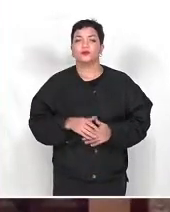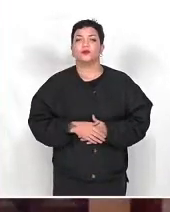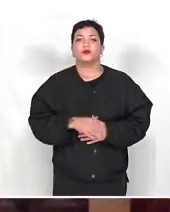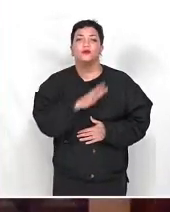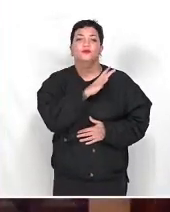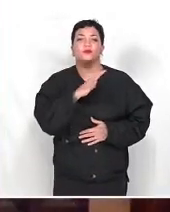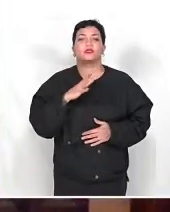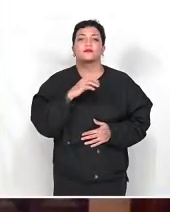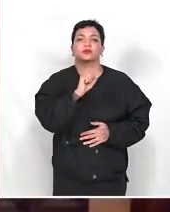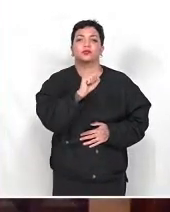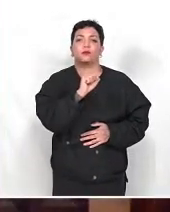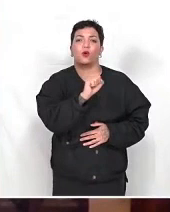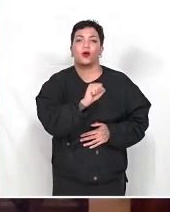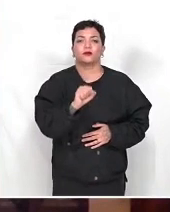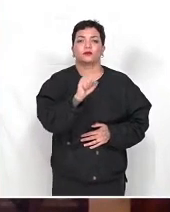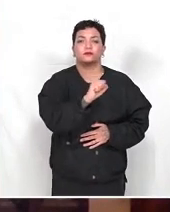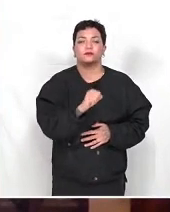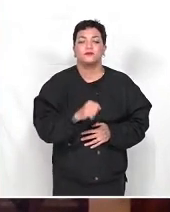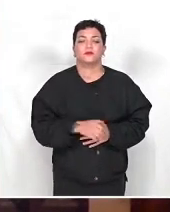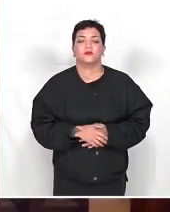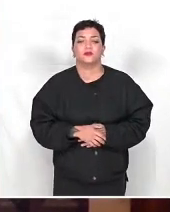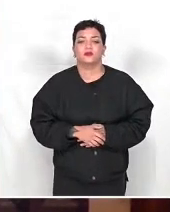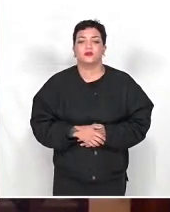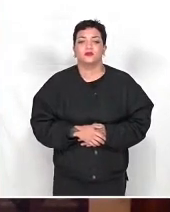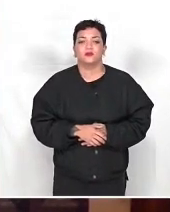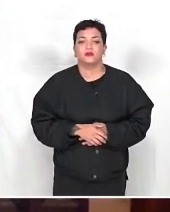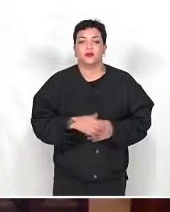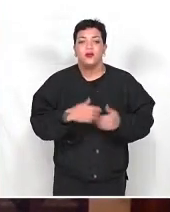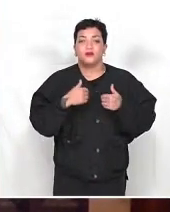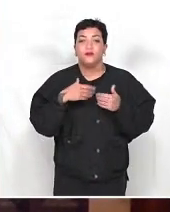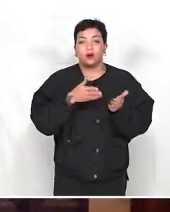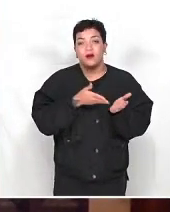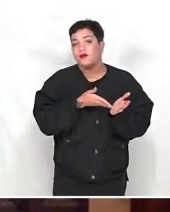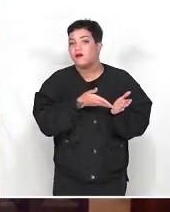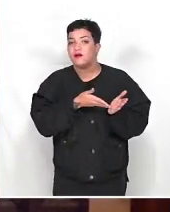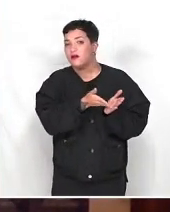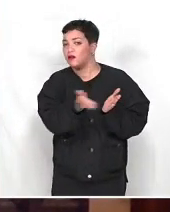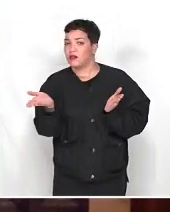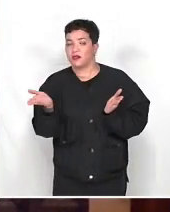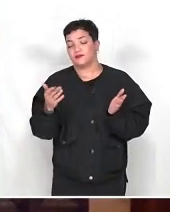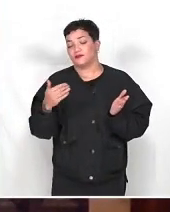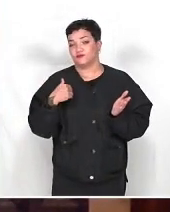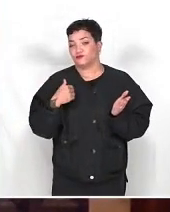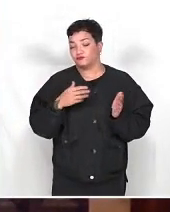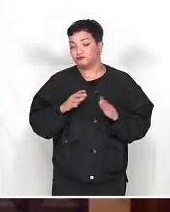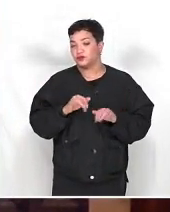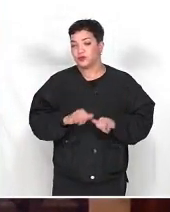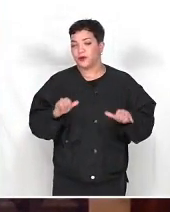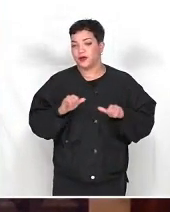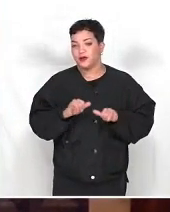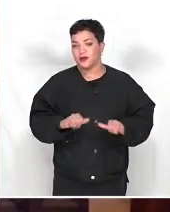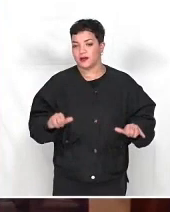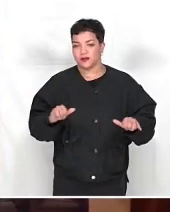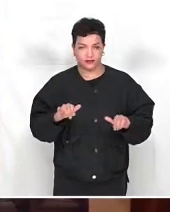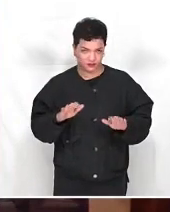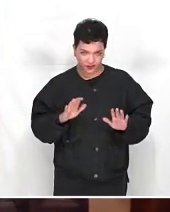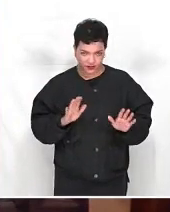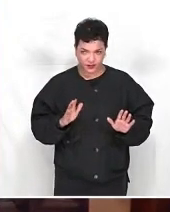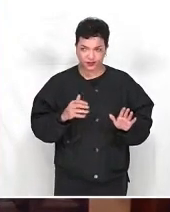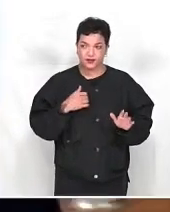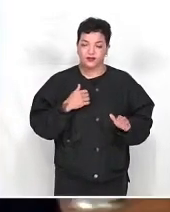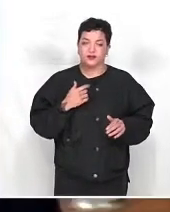Oui, merci, Monsieur le maire. Je ne suis pas une adepte du hors-piste, non plus, du tout. Je préférerais qu'on puisse s'exprimer. Je ne vais pas redire ce qu'a dit notre